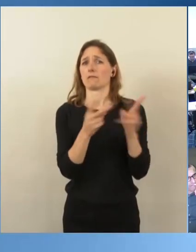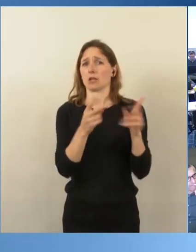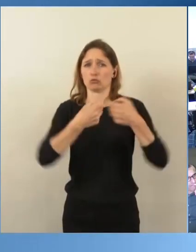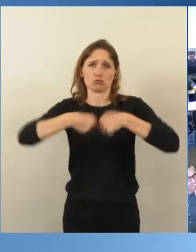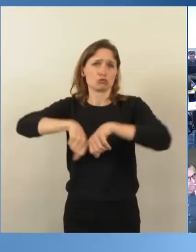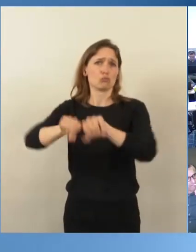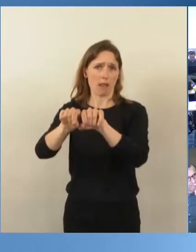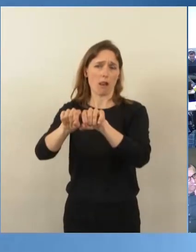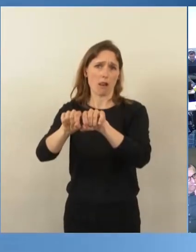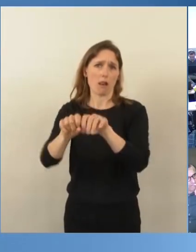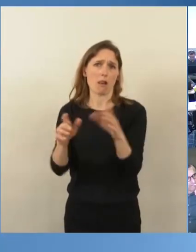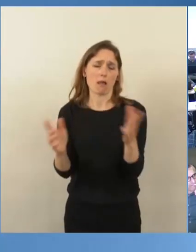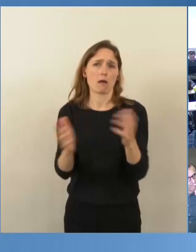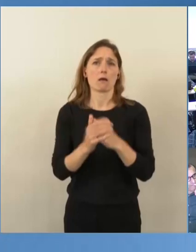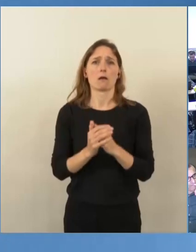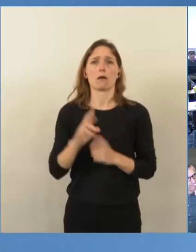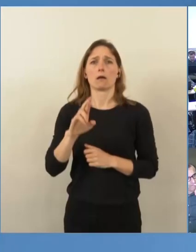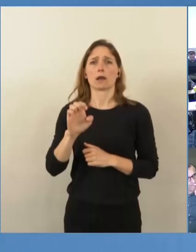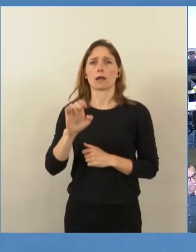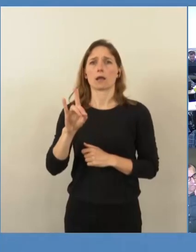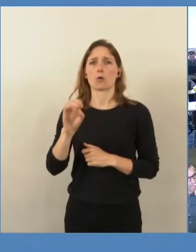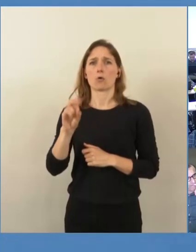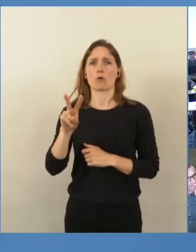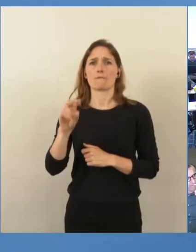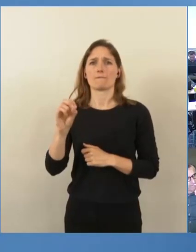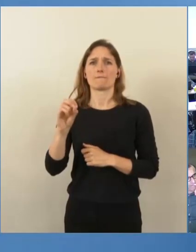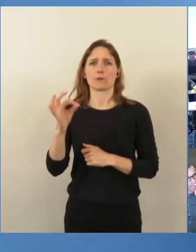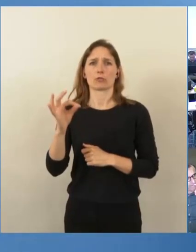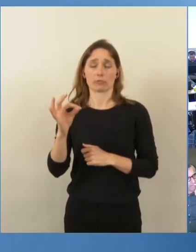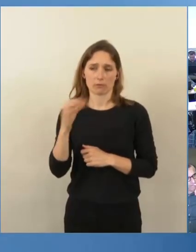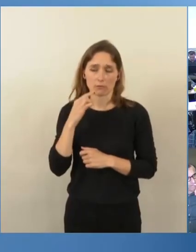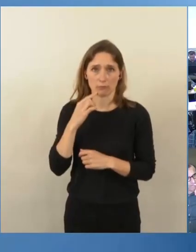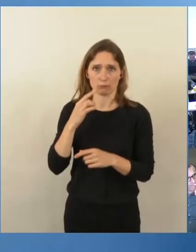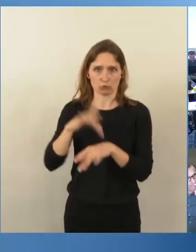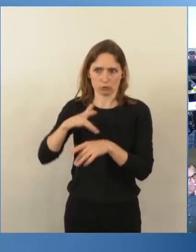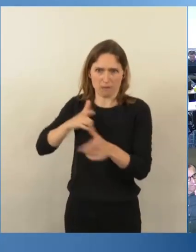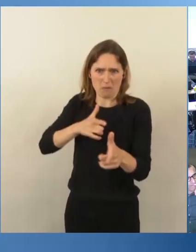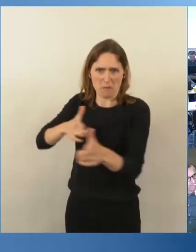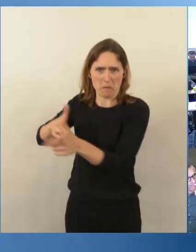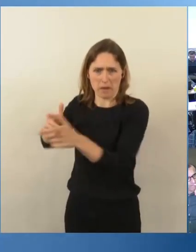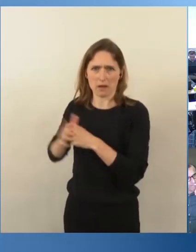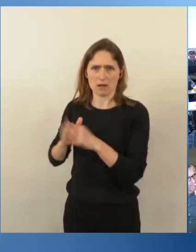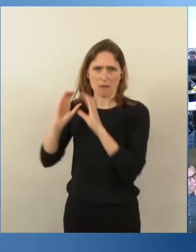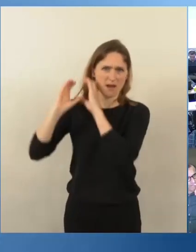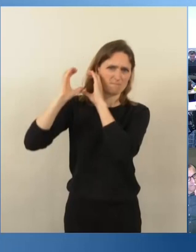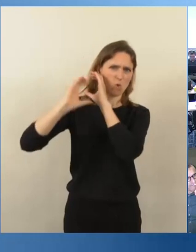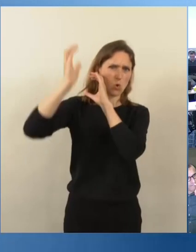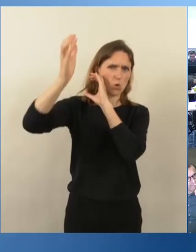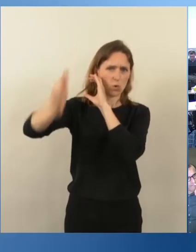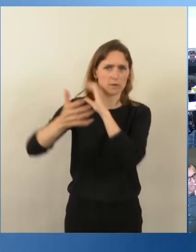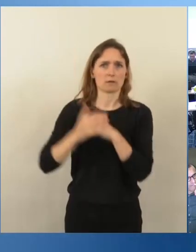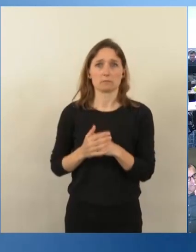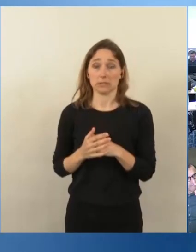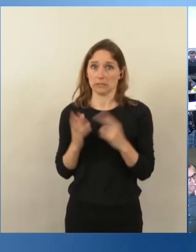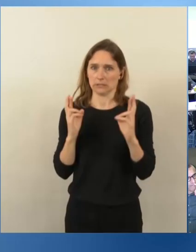de Grenoble Réau vote qui a été qui a été victime de tir de roquette et nous espérons que vous saisirez le